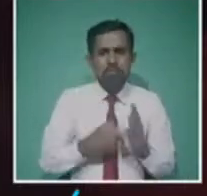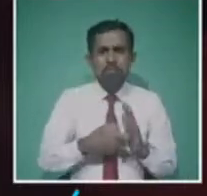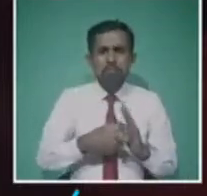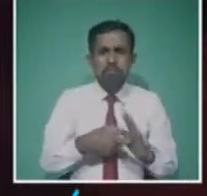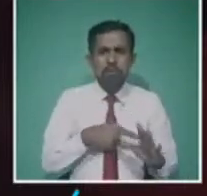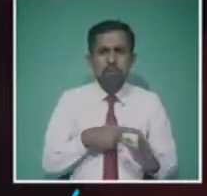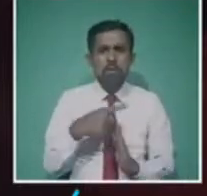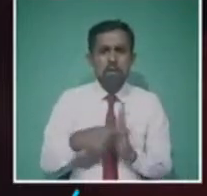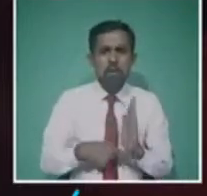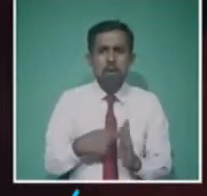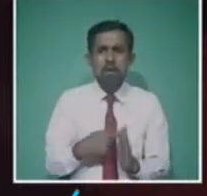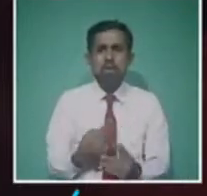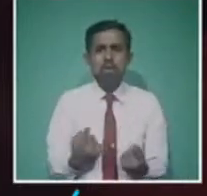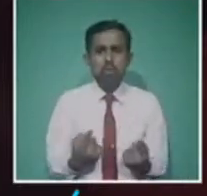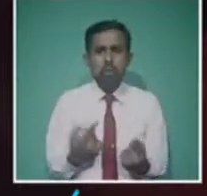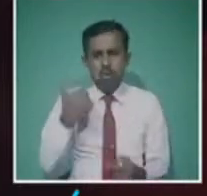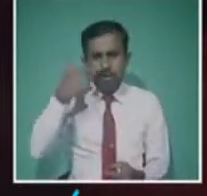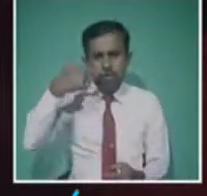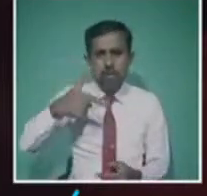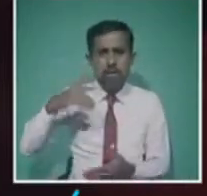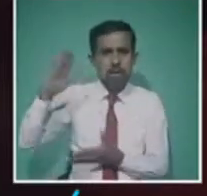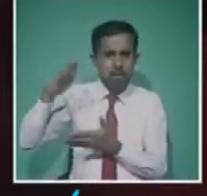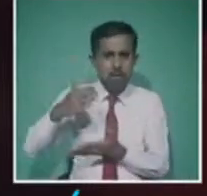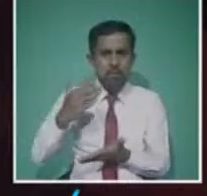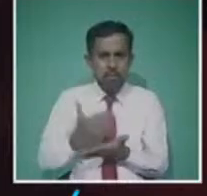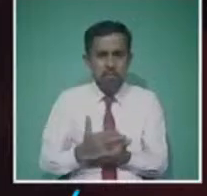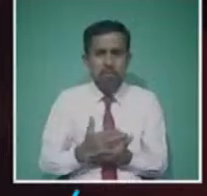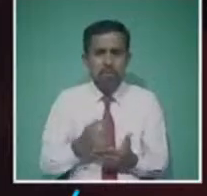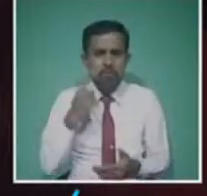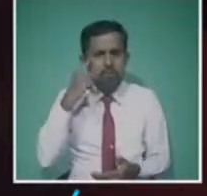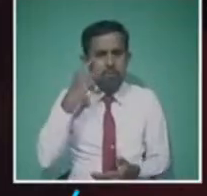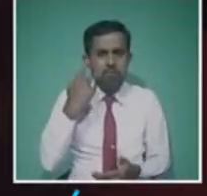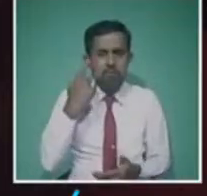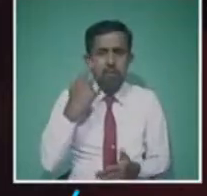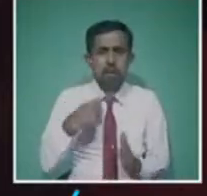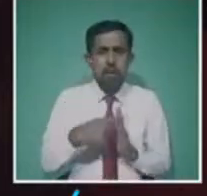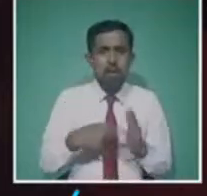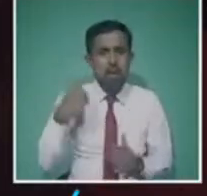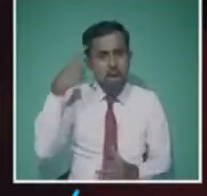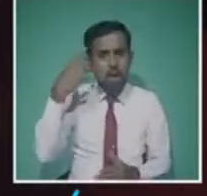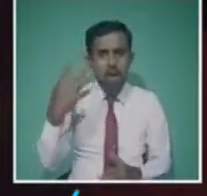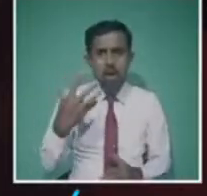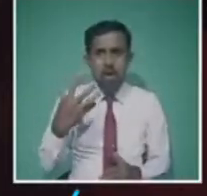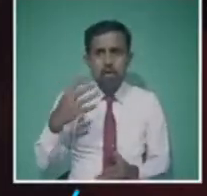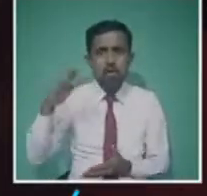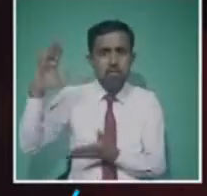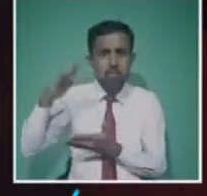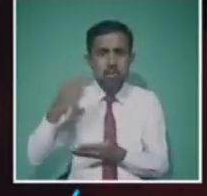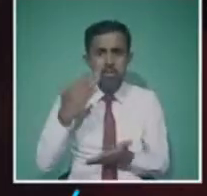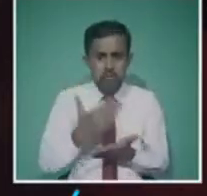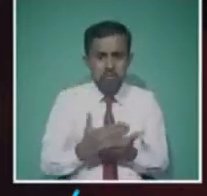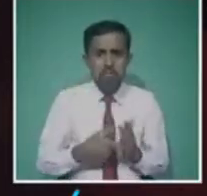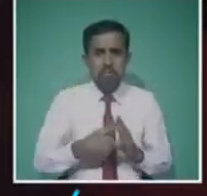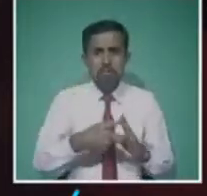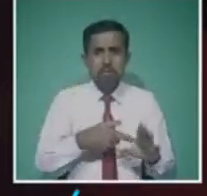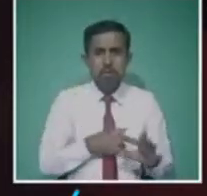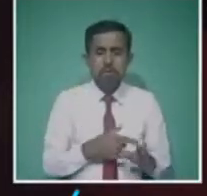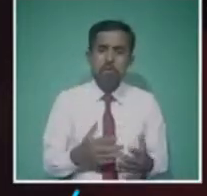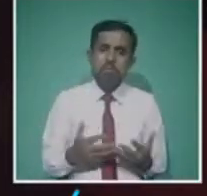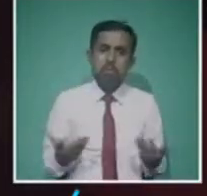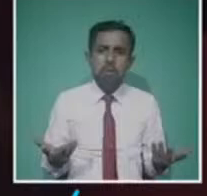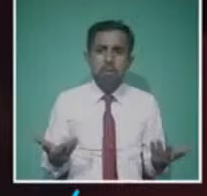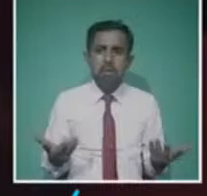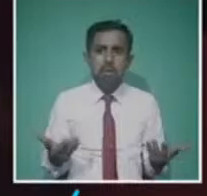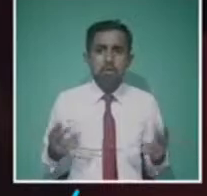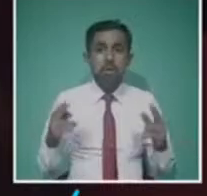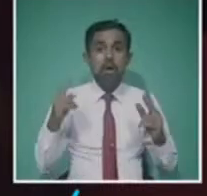පැත්තකින් මේ රටට අවශ්‍ය ඉන්ධන ටික නොගෙනෙන තත්ත්වයටපත් කරන්නද රටට අවශ්‍ය ගල්ලංගුරු ටික නොගන්න තැනටපත් කරන්නද එහෙම නැත්නම්